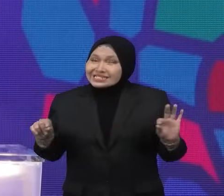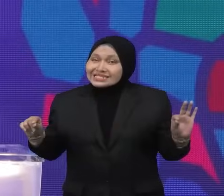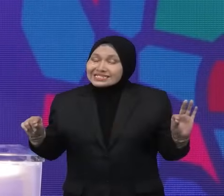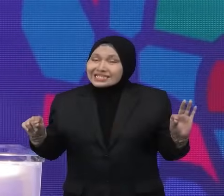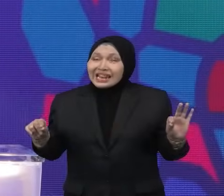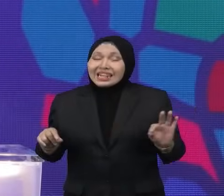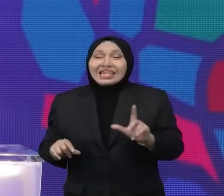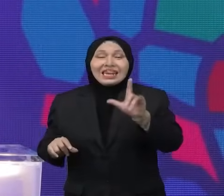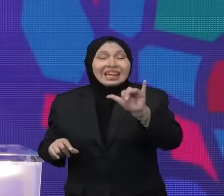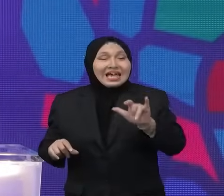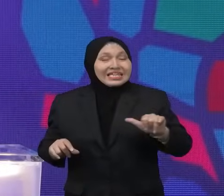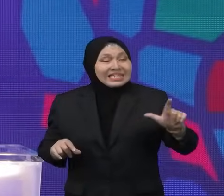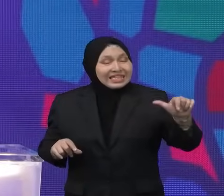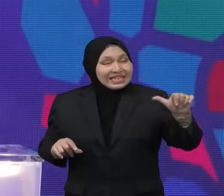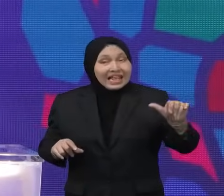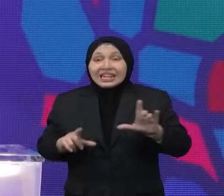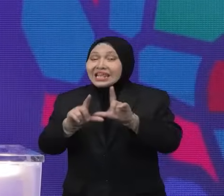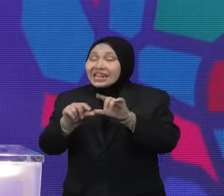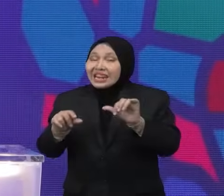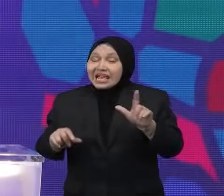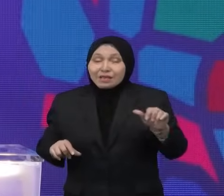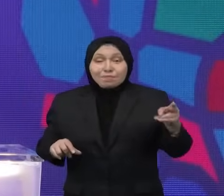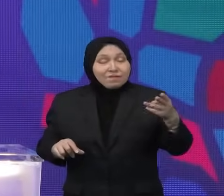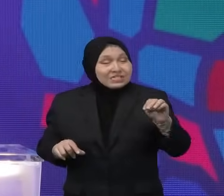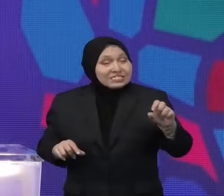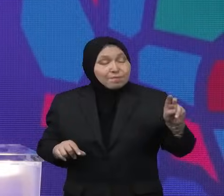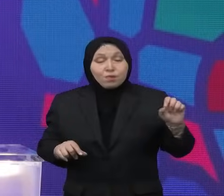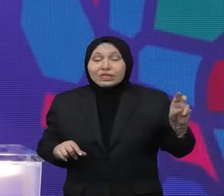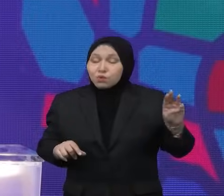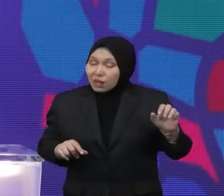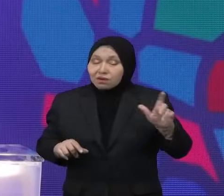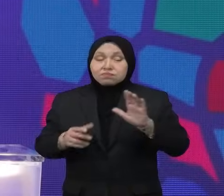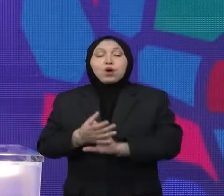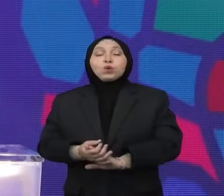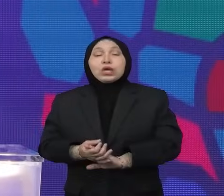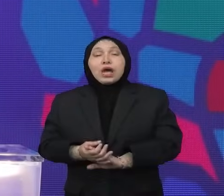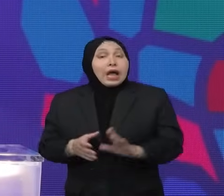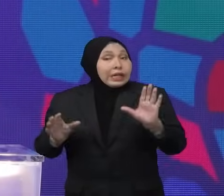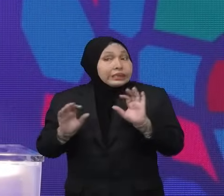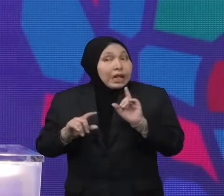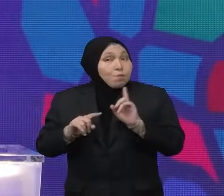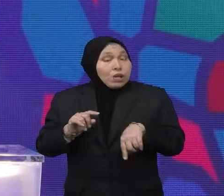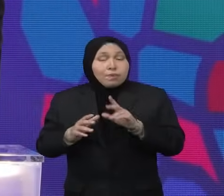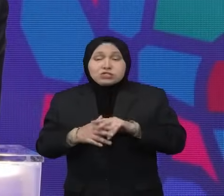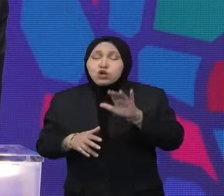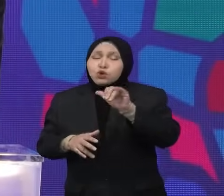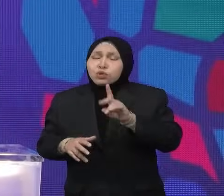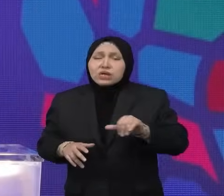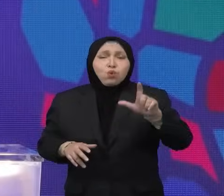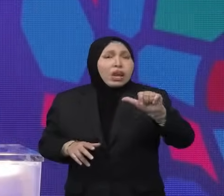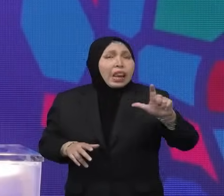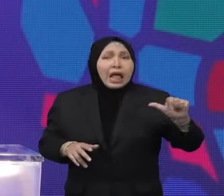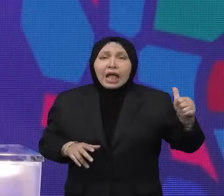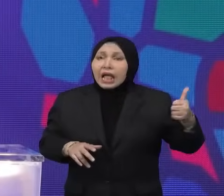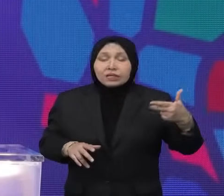kita baca lillahi, lillahi ma fis samawati wa ma fil ardh. Okey. Maka tak boleh baca yuridullah. Tak